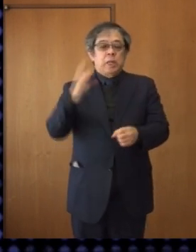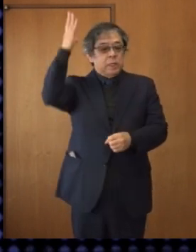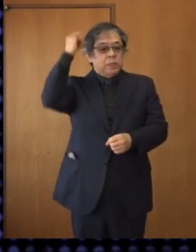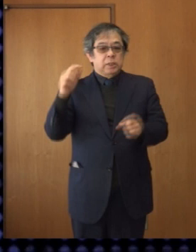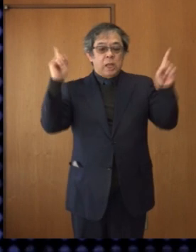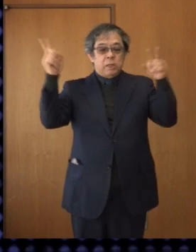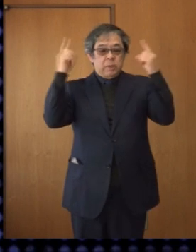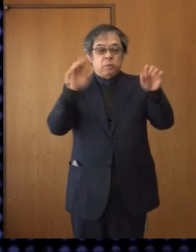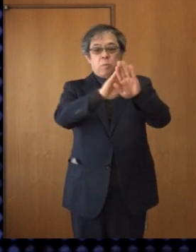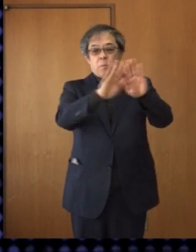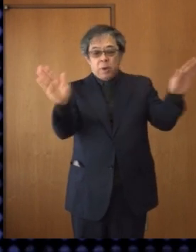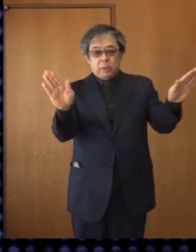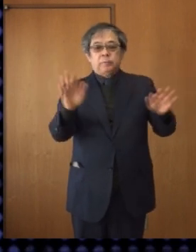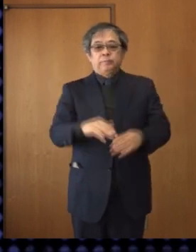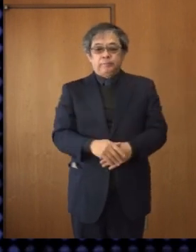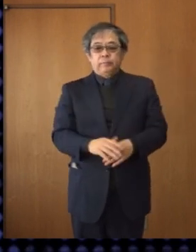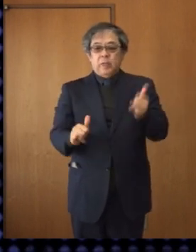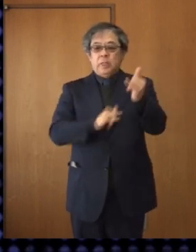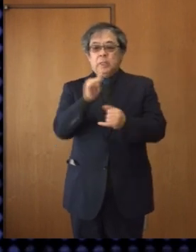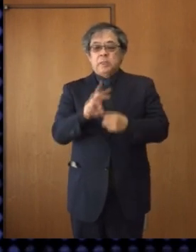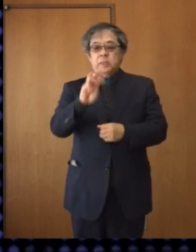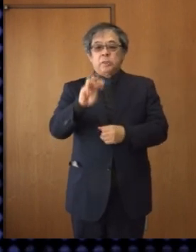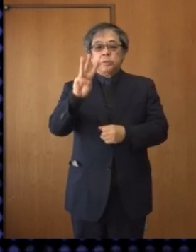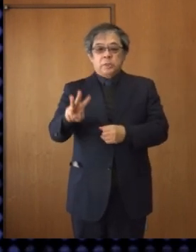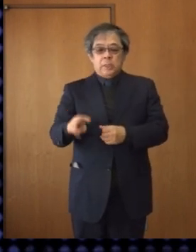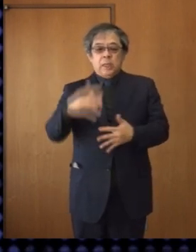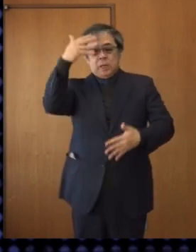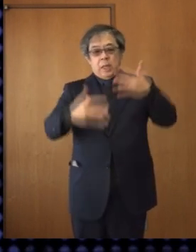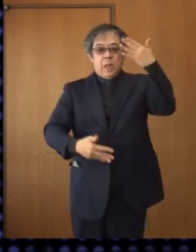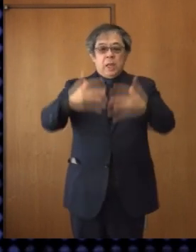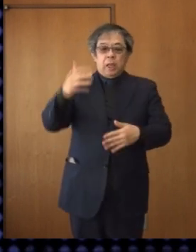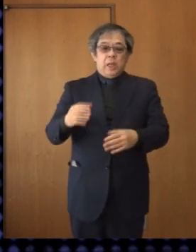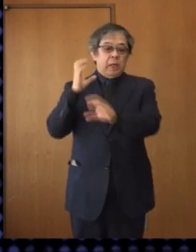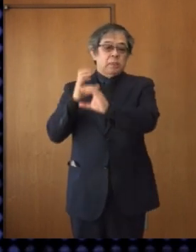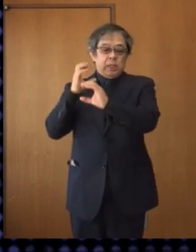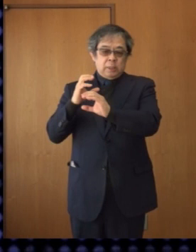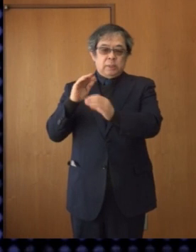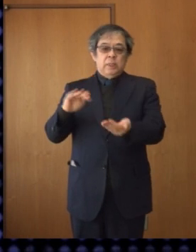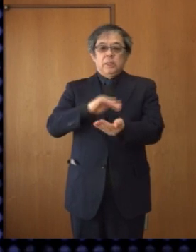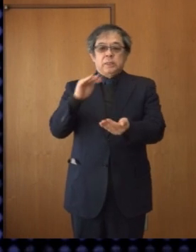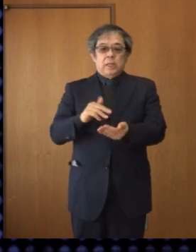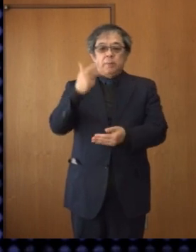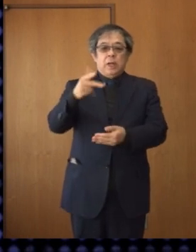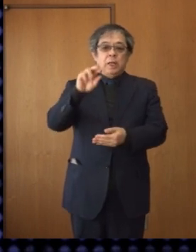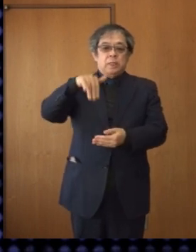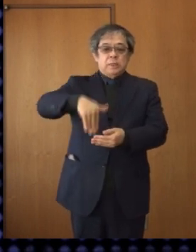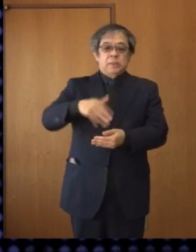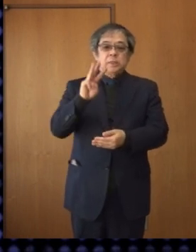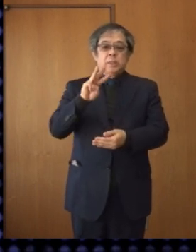。第33回映画祭多摩シネマフォーラムも開催され